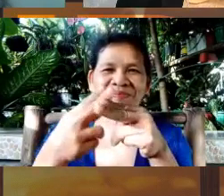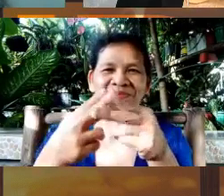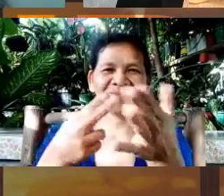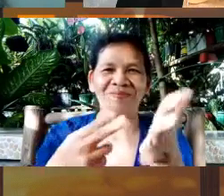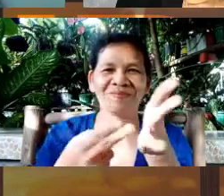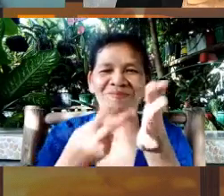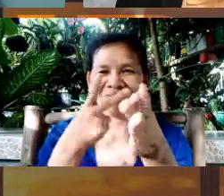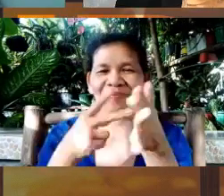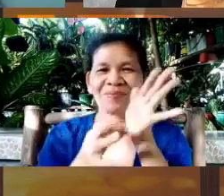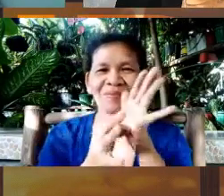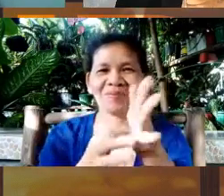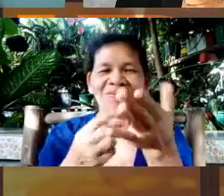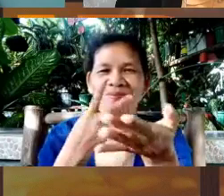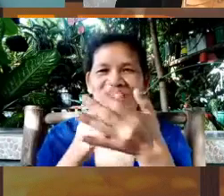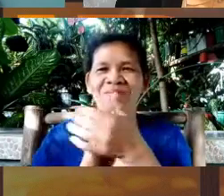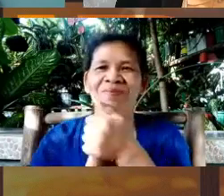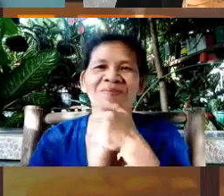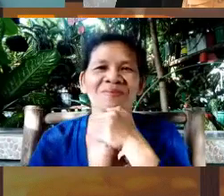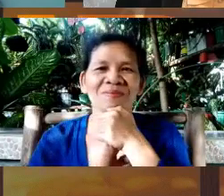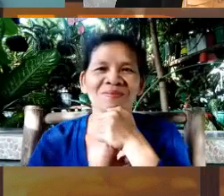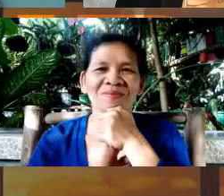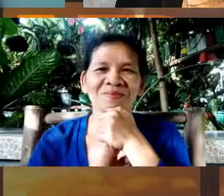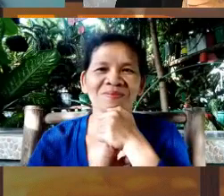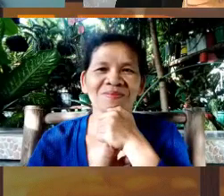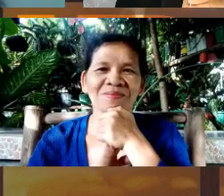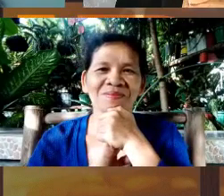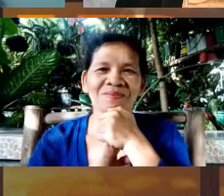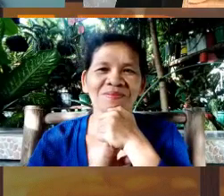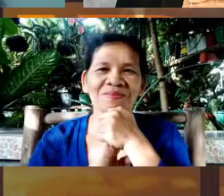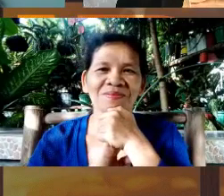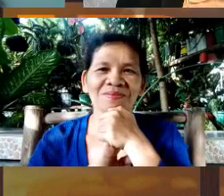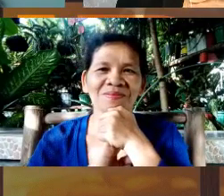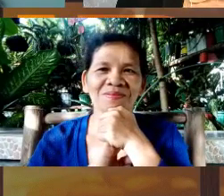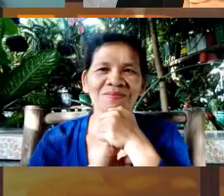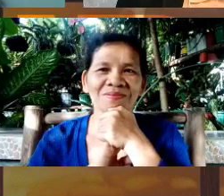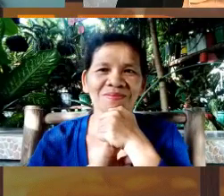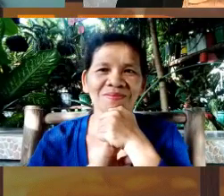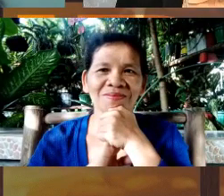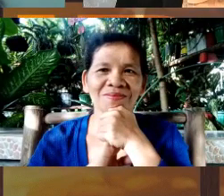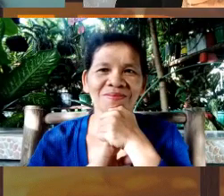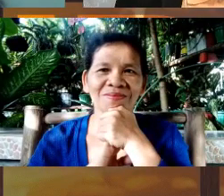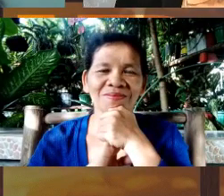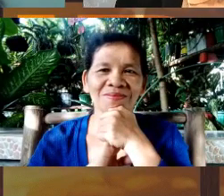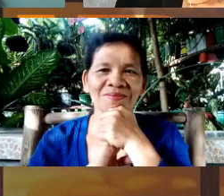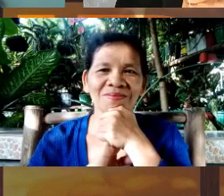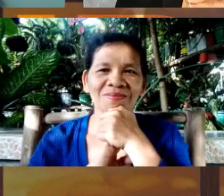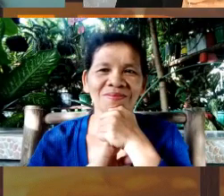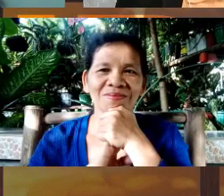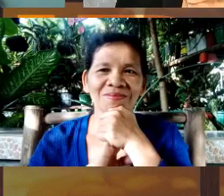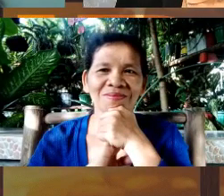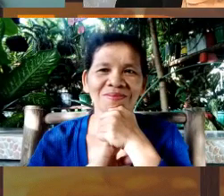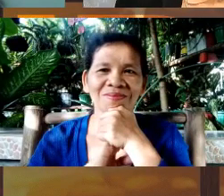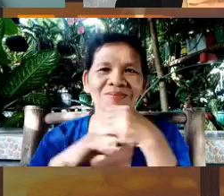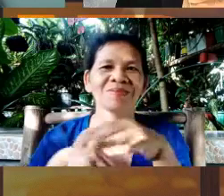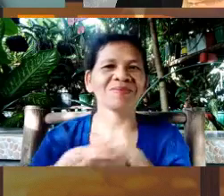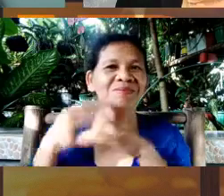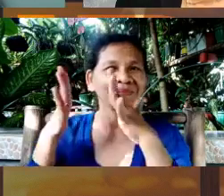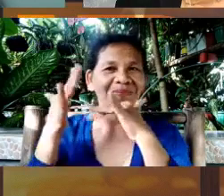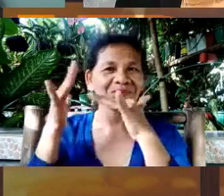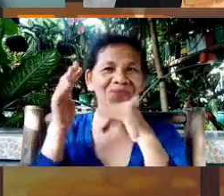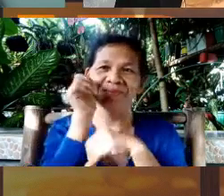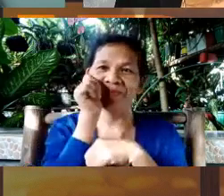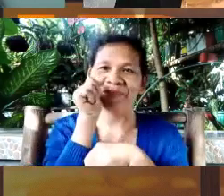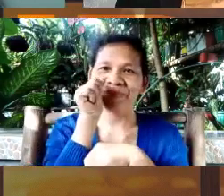Tina Jenniken, yan, at ikaw ay sumusubaybay ngayon sa Hope and Love. Sana'y araw-araw ka na po